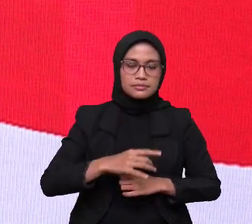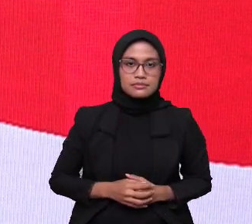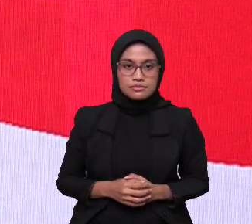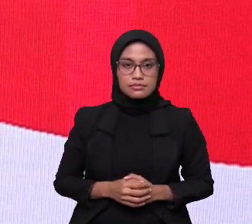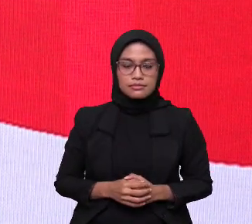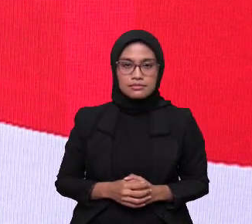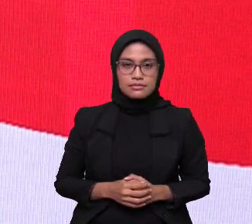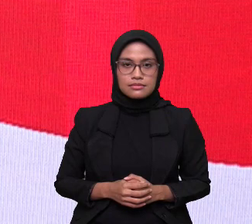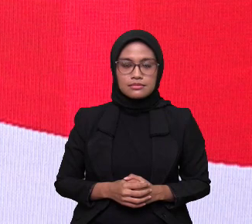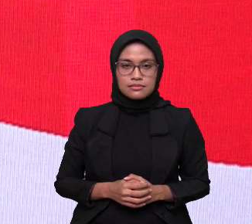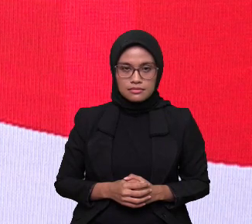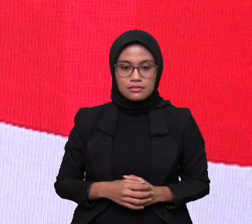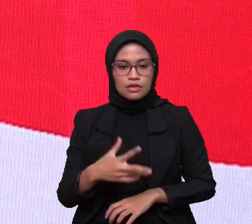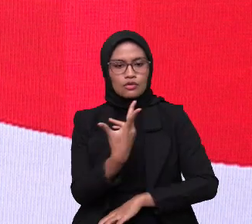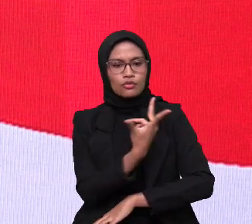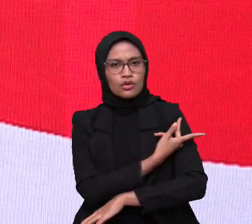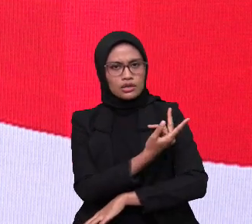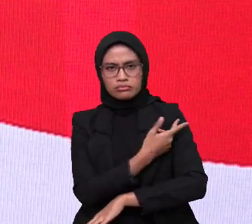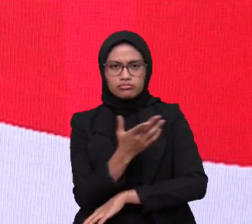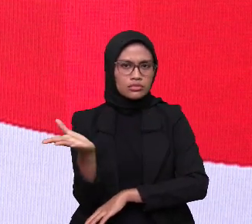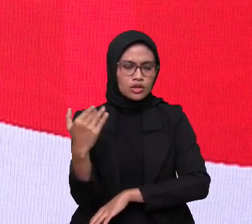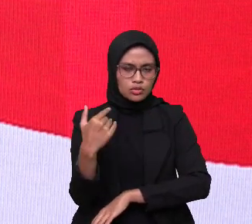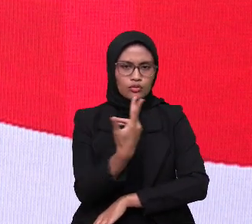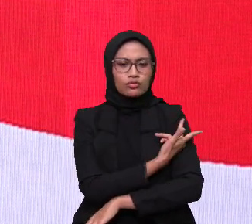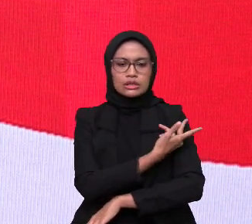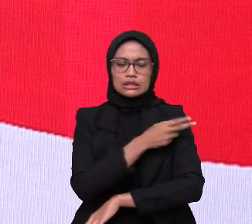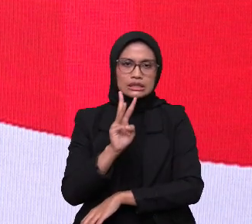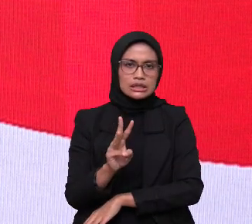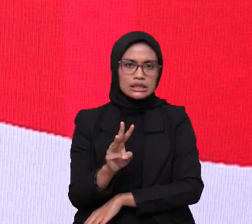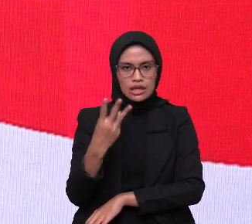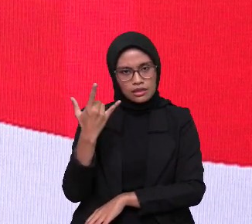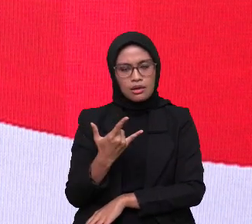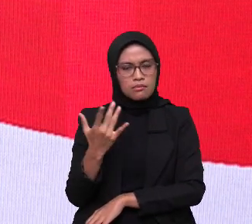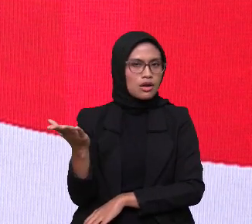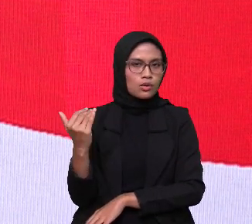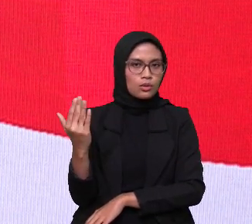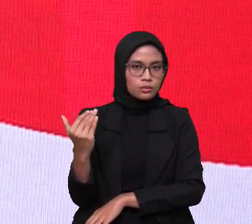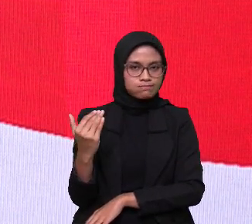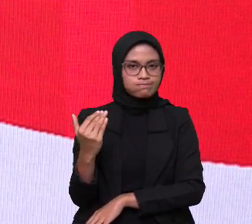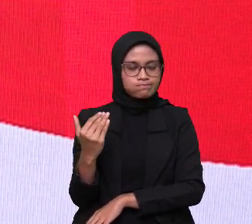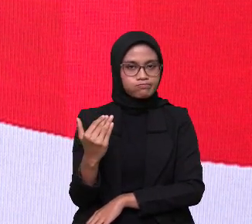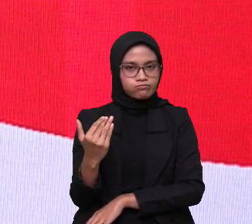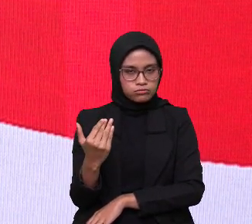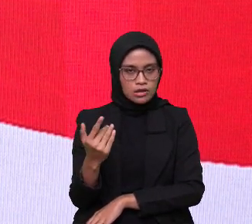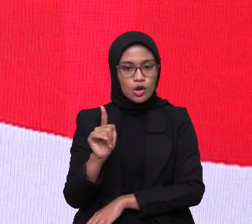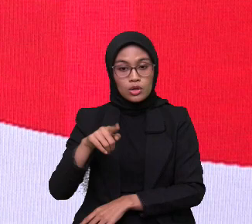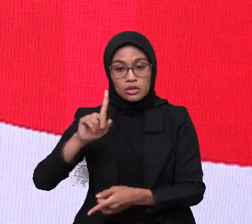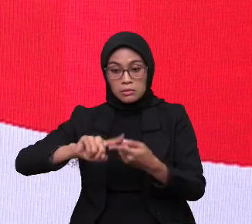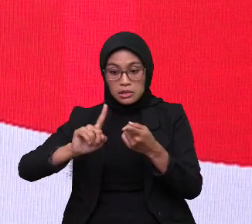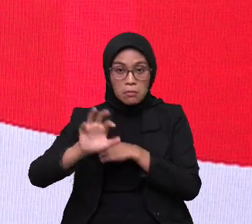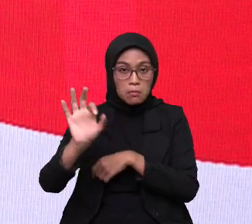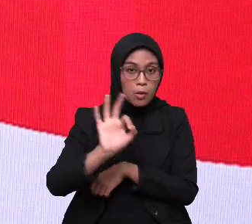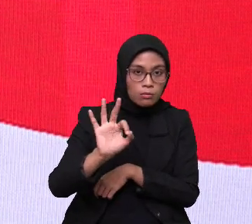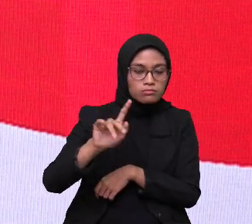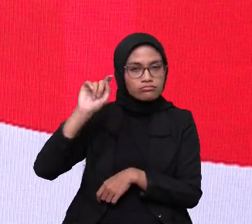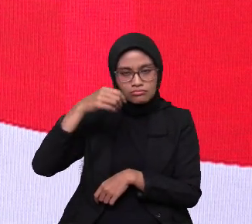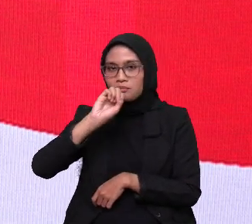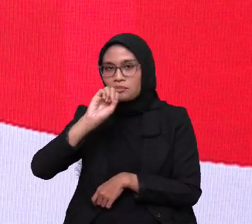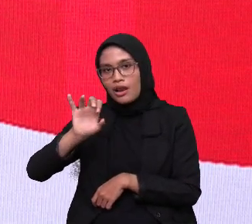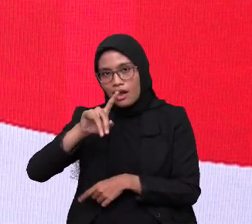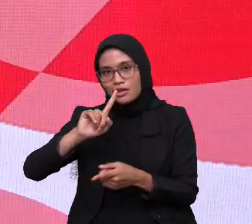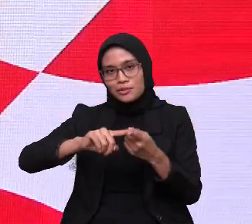terus tingkatkan cakupan vaksinasi dosis ketiga dengan mengingatkan kepada kerabat yang belum vaksin